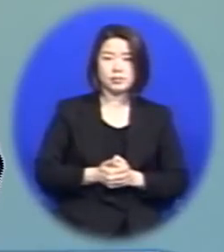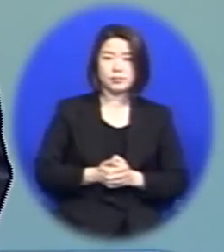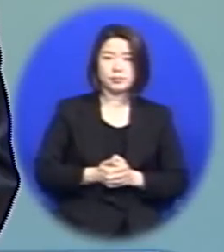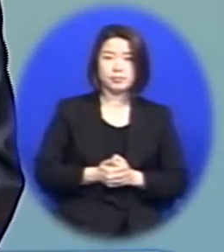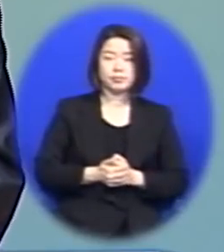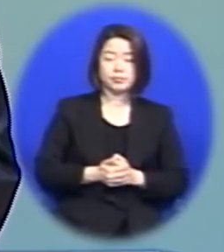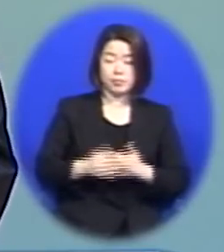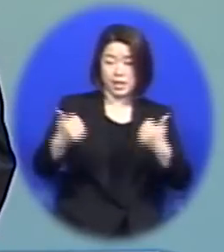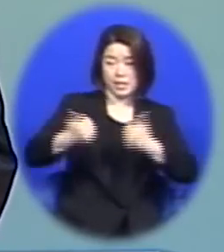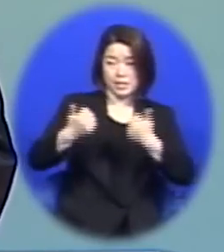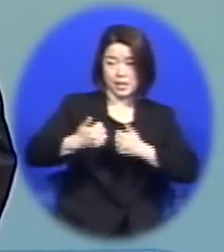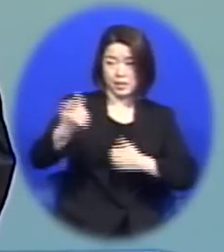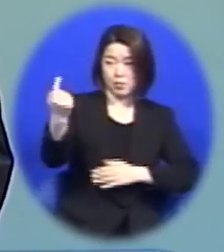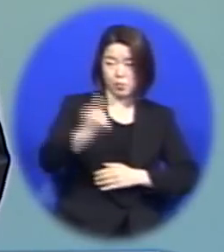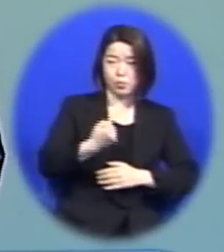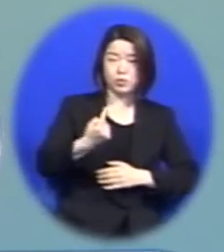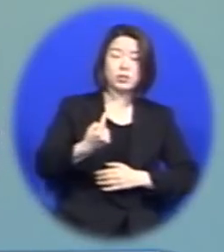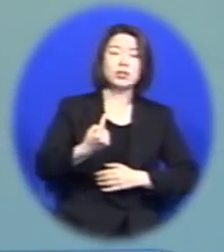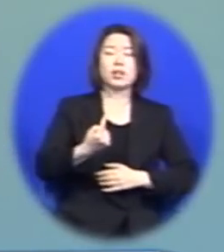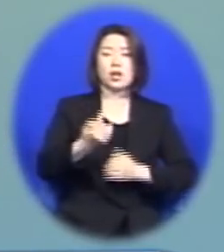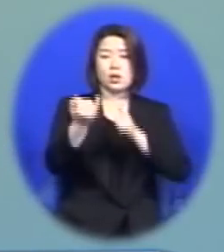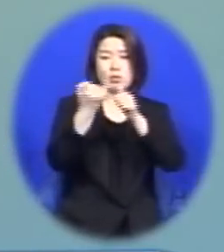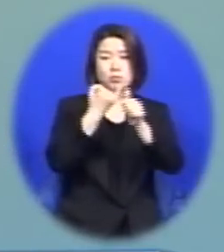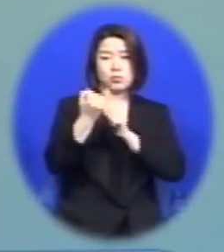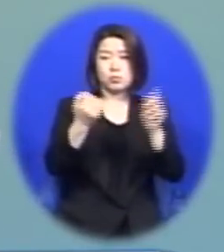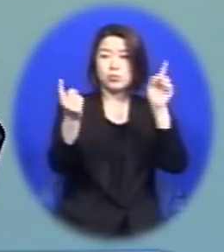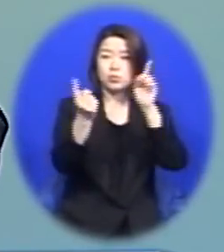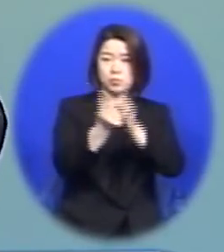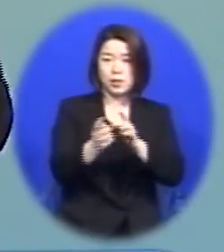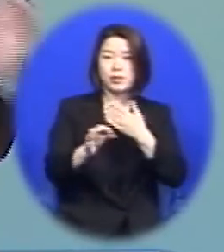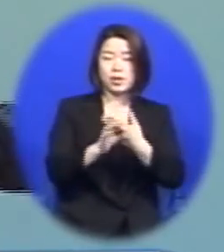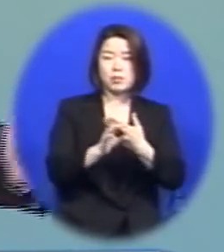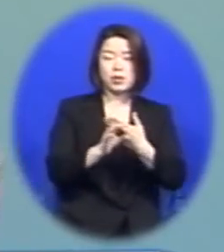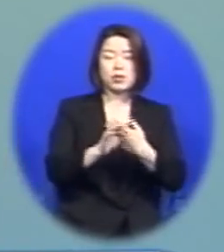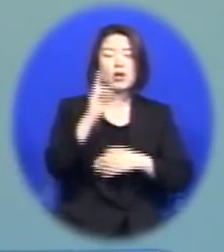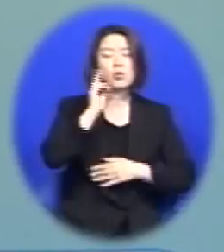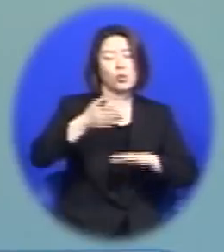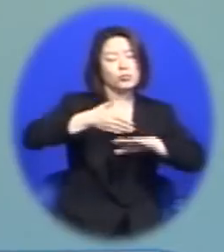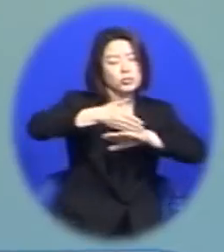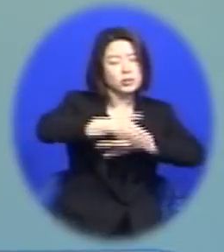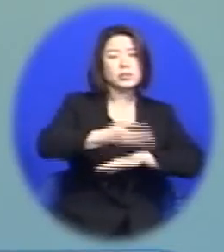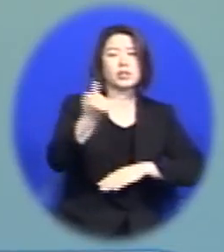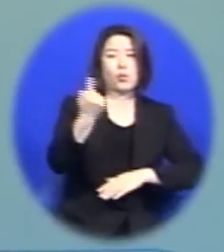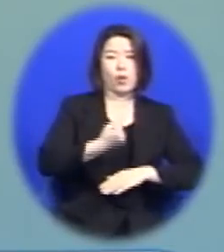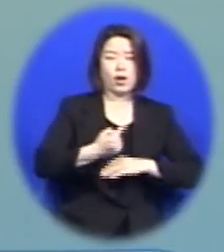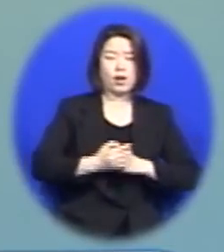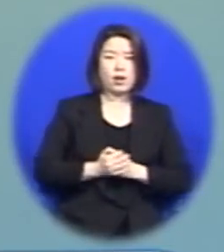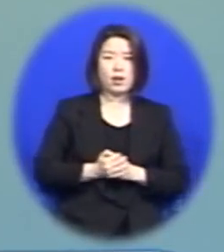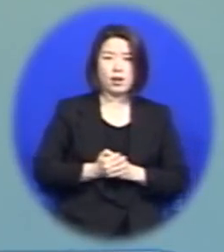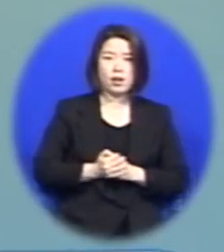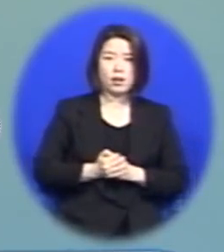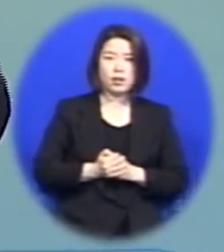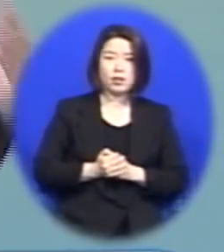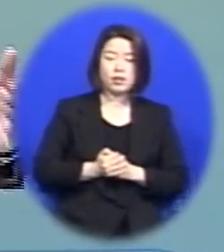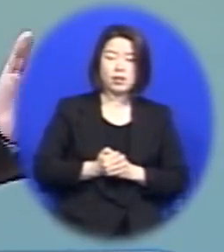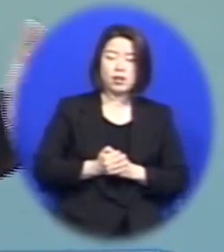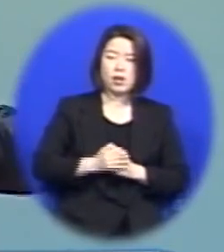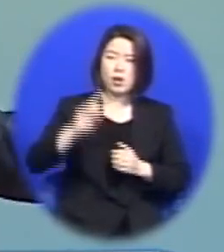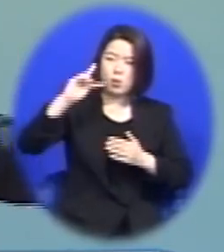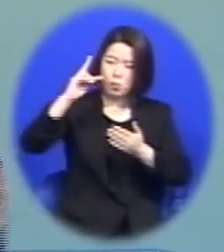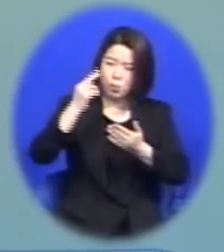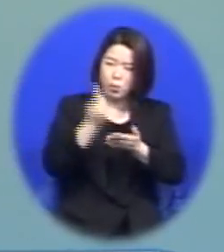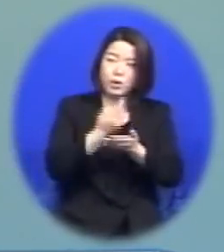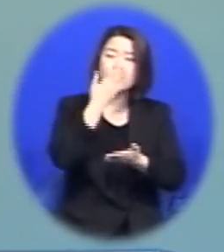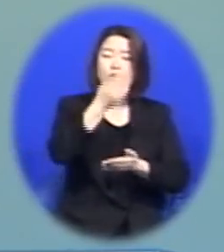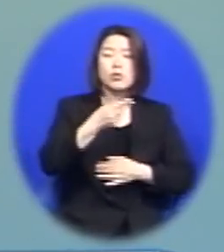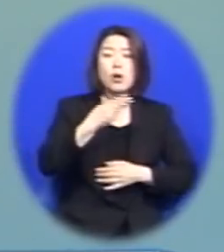상담을 해 오시는 분들을 부부들을 만나보면 대부분 다 너무 늦게 오십니다 돌이킬 수 없는